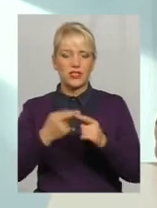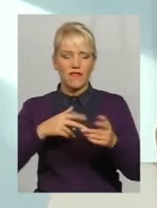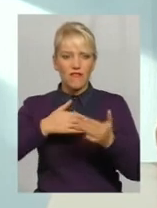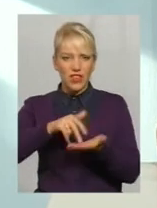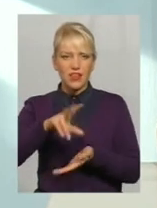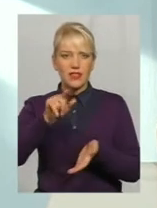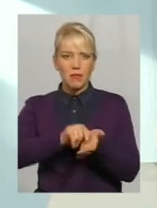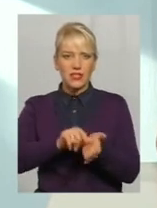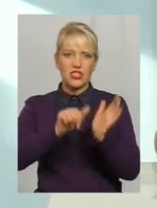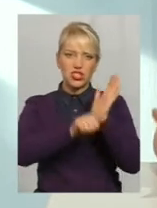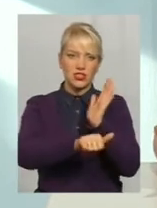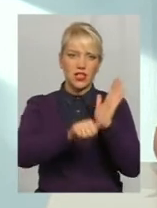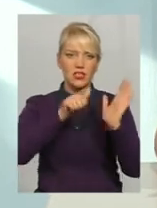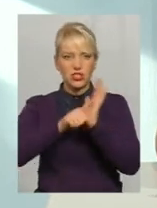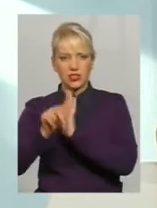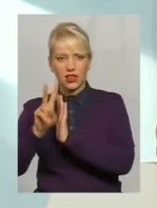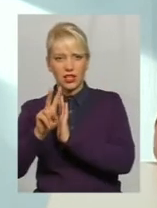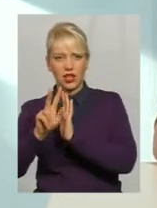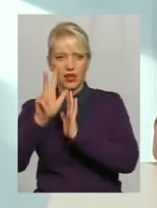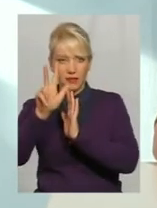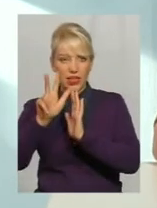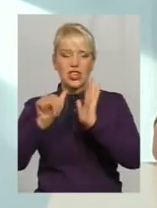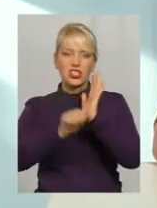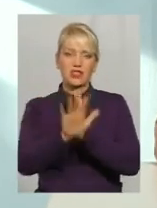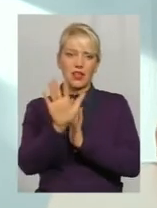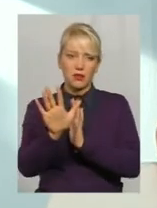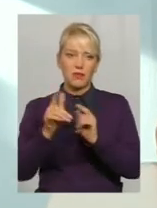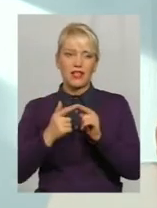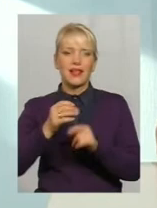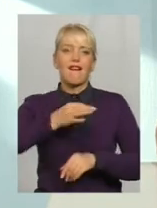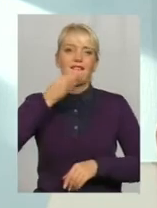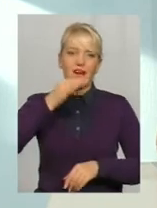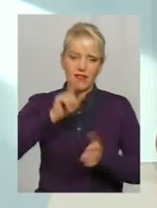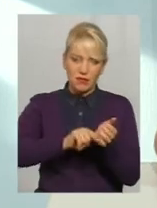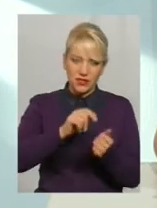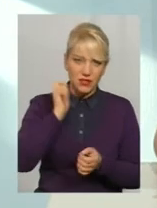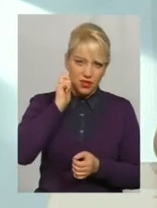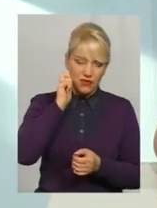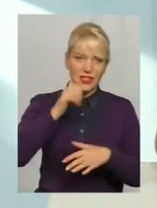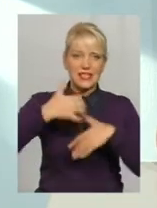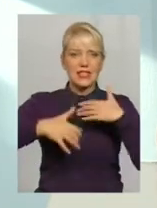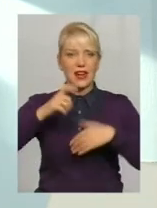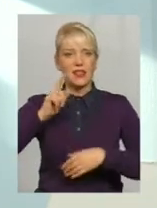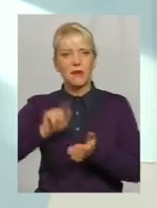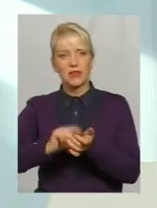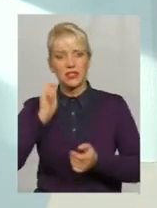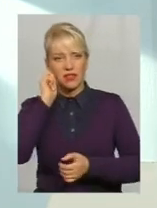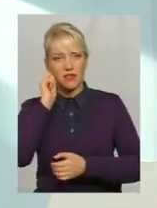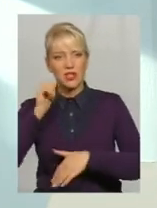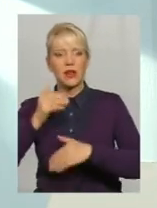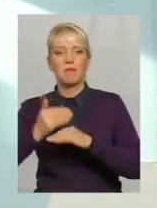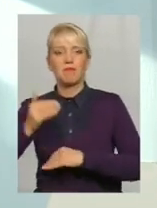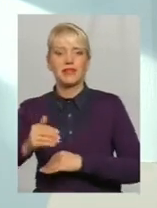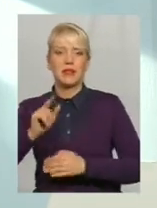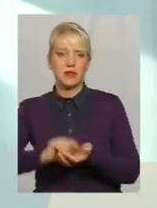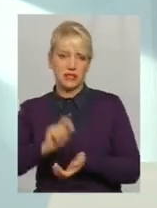років, 63 і 65. Можна сказати ранній пенсійний вік, середній пенсійний вік, пізній пенсійний вік. Я вже наголосила, що